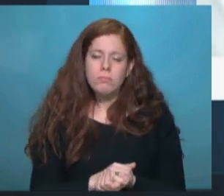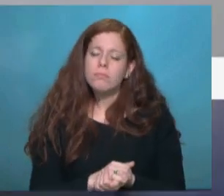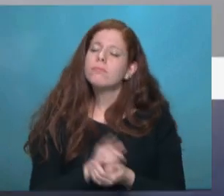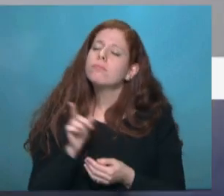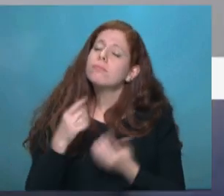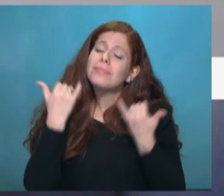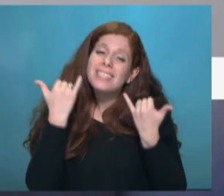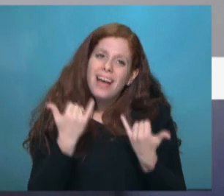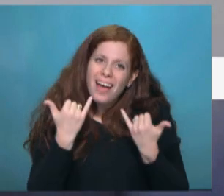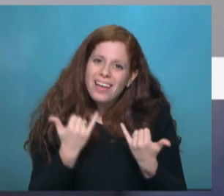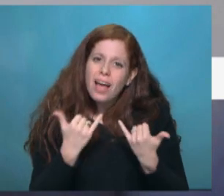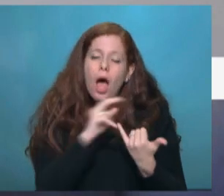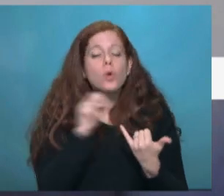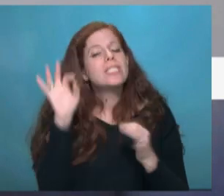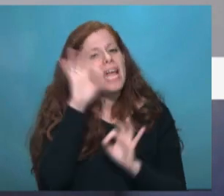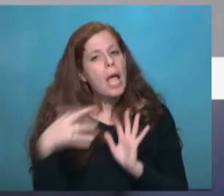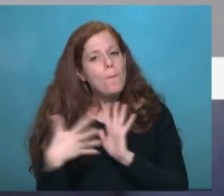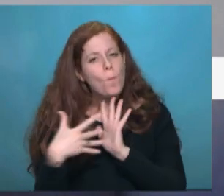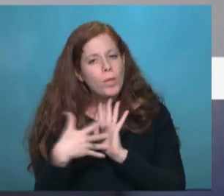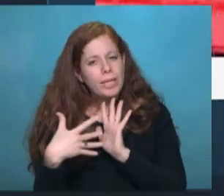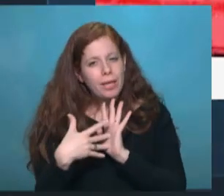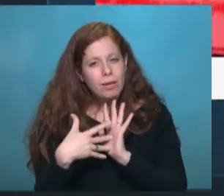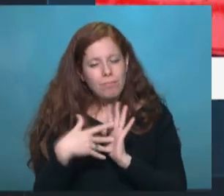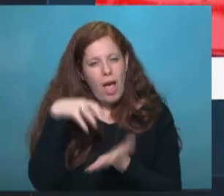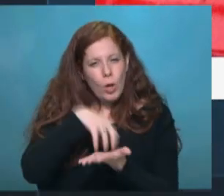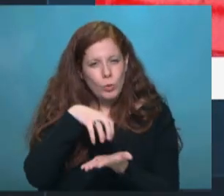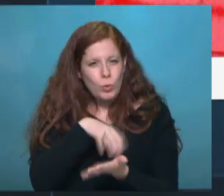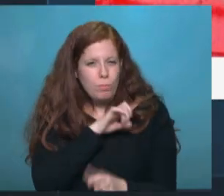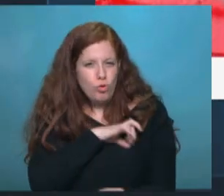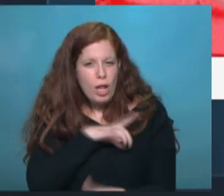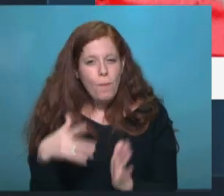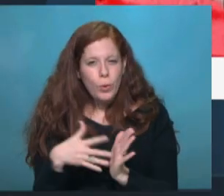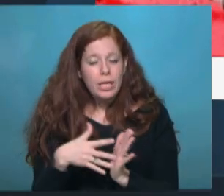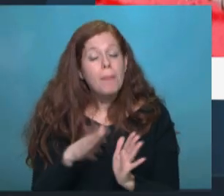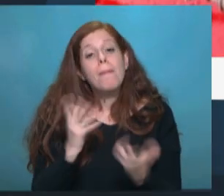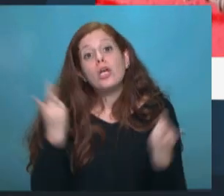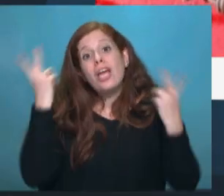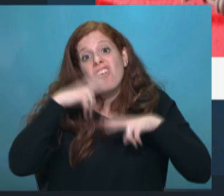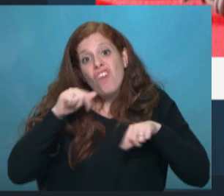כרגע הנושא עדיין בבדיקה פה על ידי הרשויות הצ'ילניות. ממה שאנחנו יודעים כרגע,